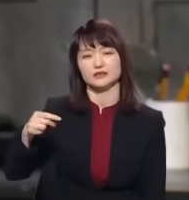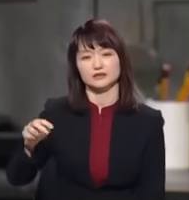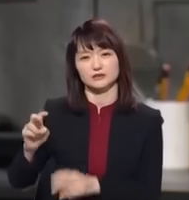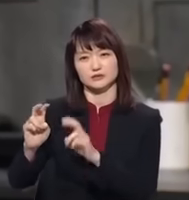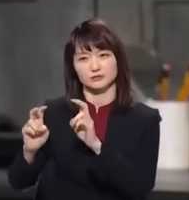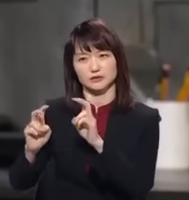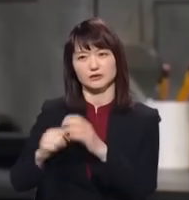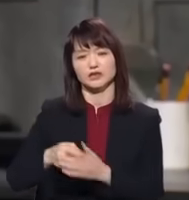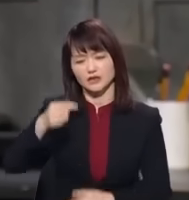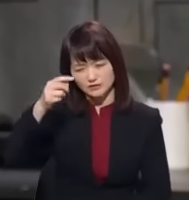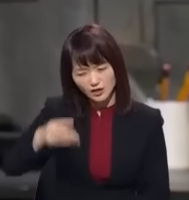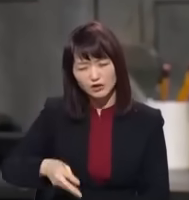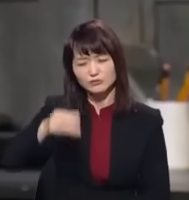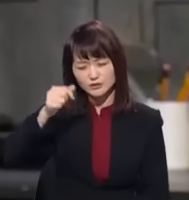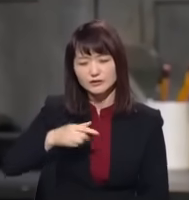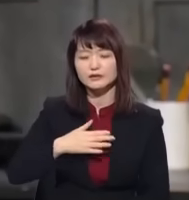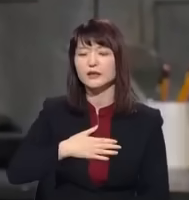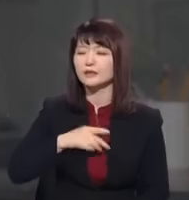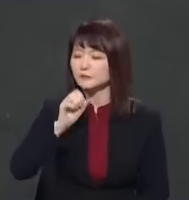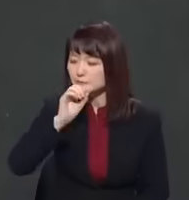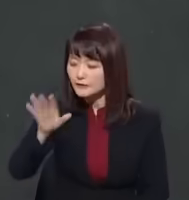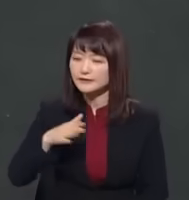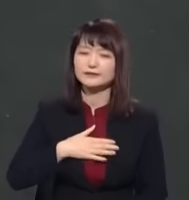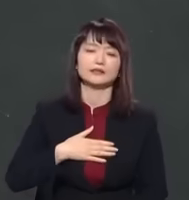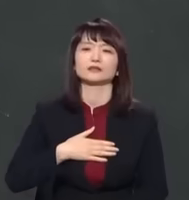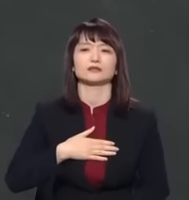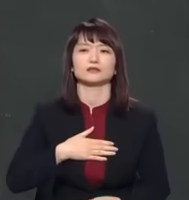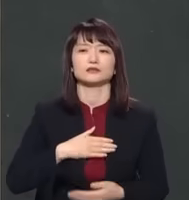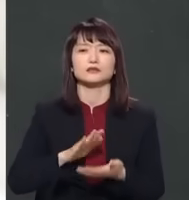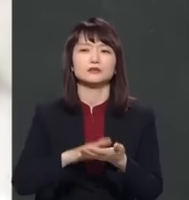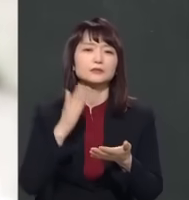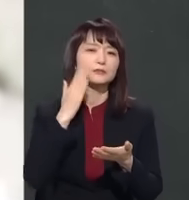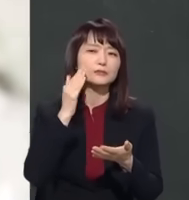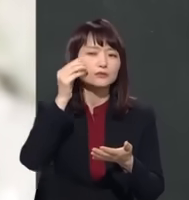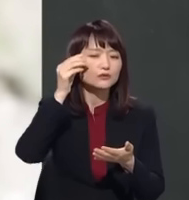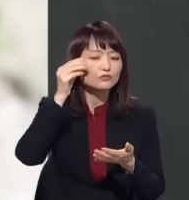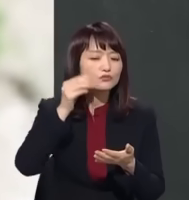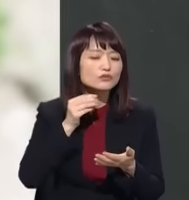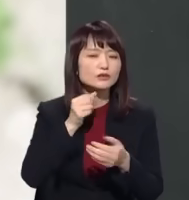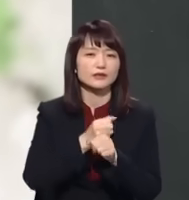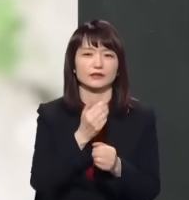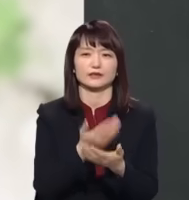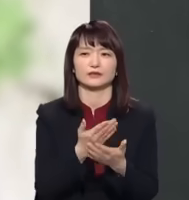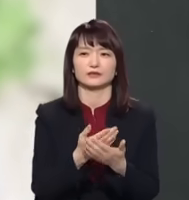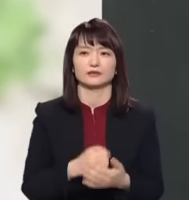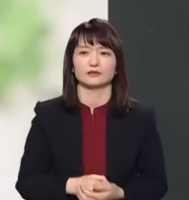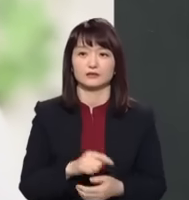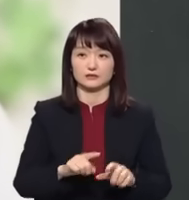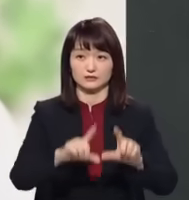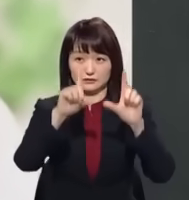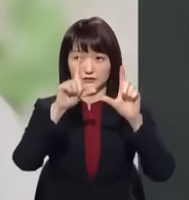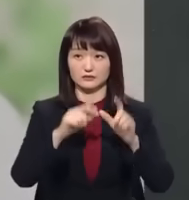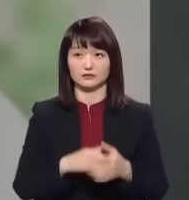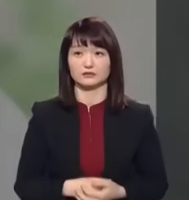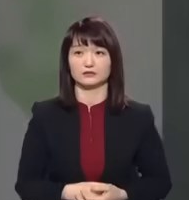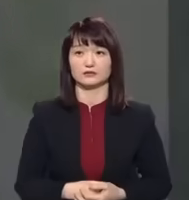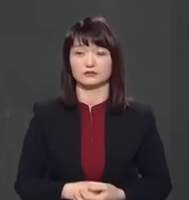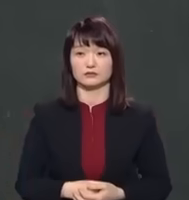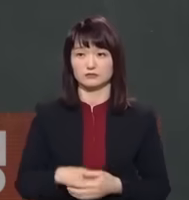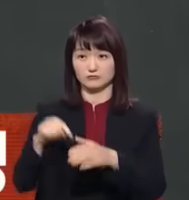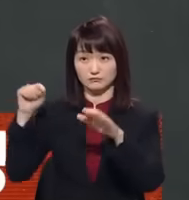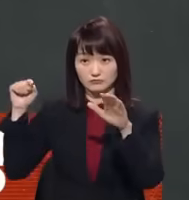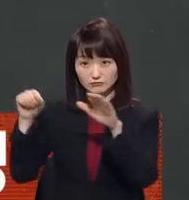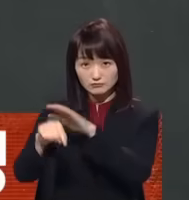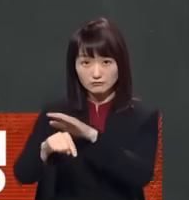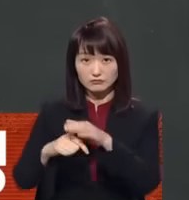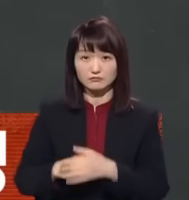여러 번 계속해서 나는 이렇게 좀 두껍게 베이스를 해달라고 얘기를 했대요. 아이고야. 그런데 이날 당일날 이제 갔더니